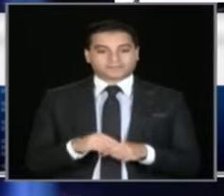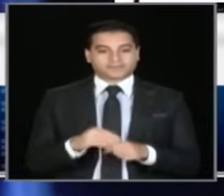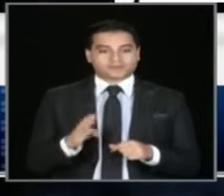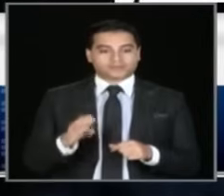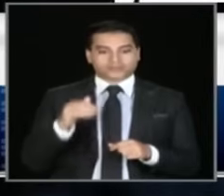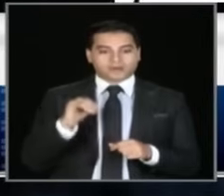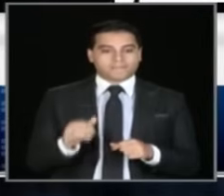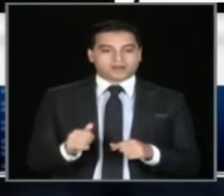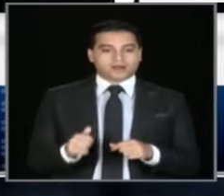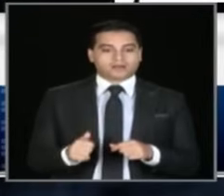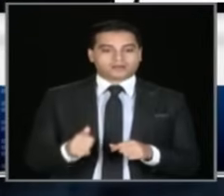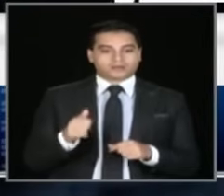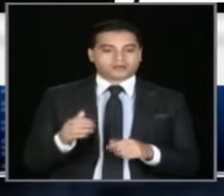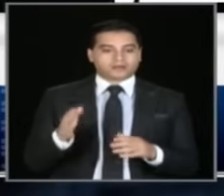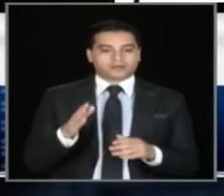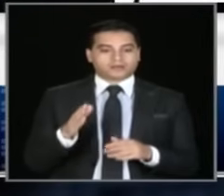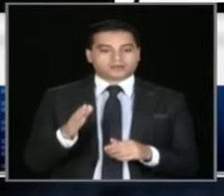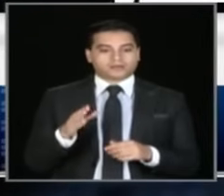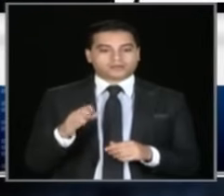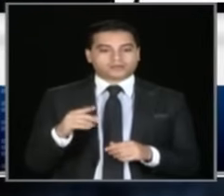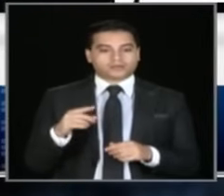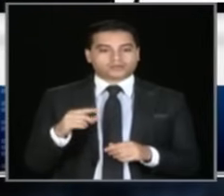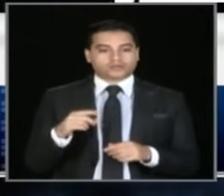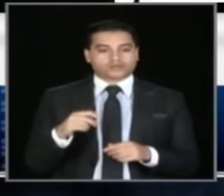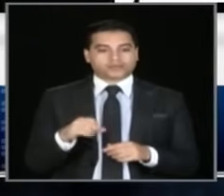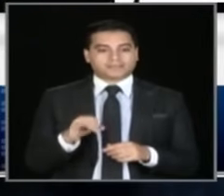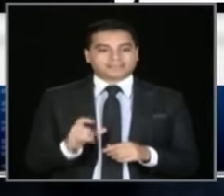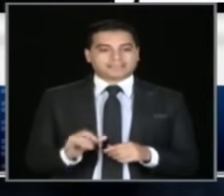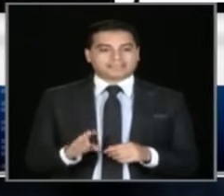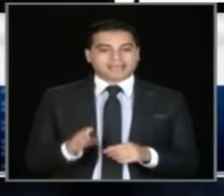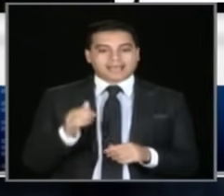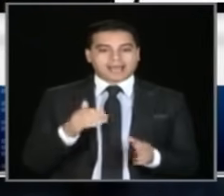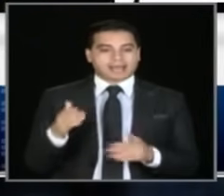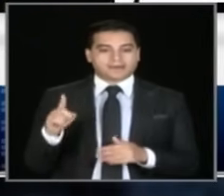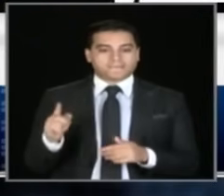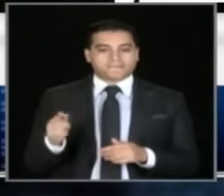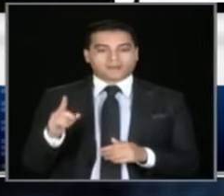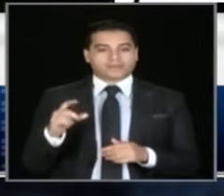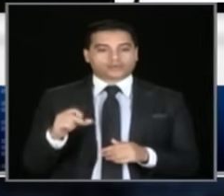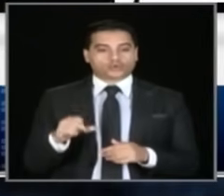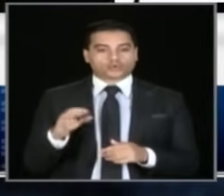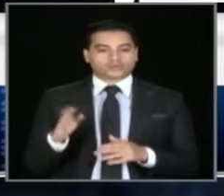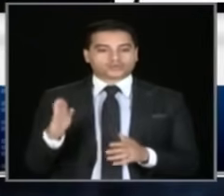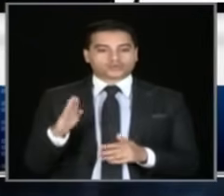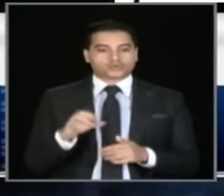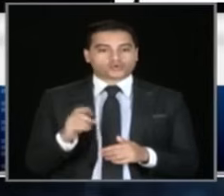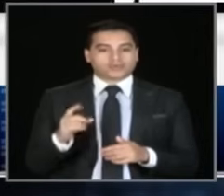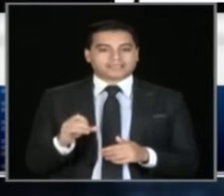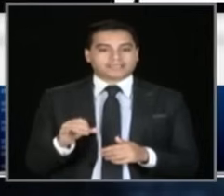وصدنا على الشاشة، جامايكا، الدومينيكان، باربيدوس،